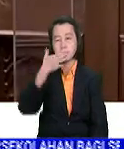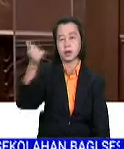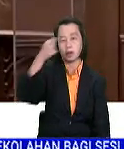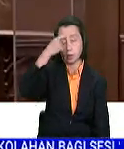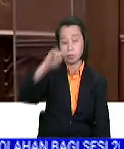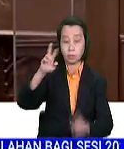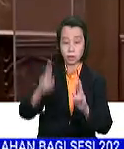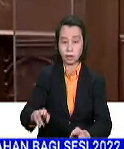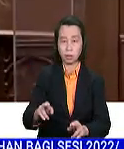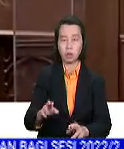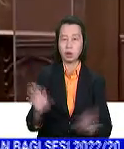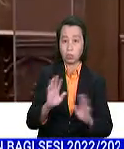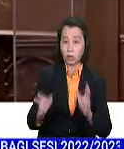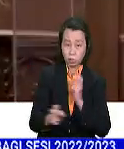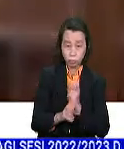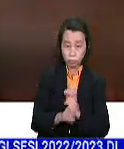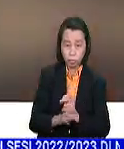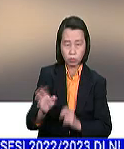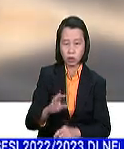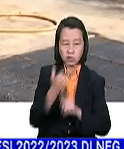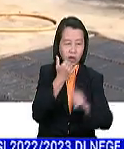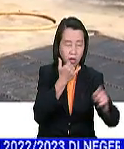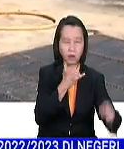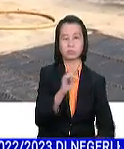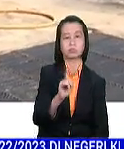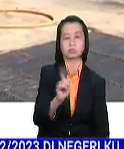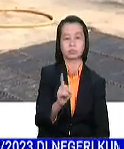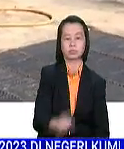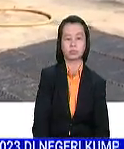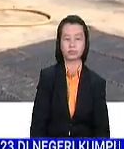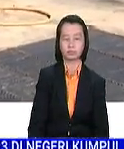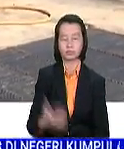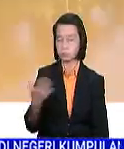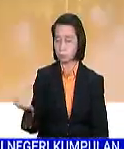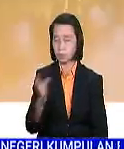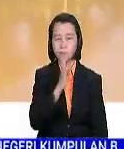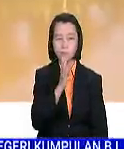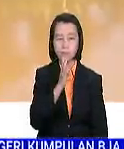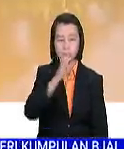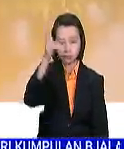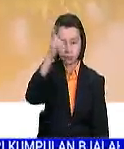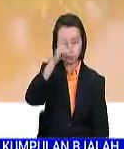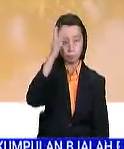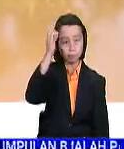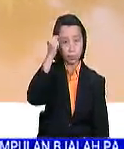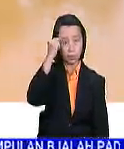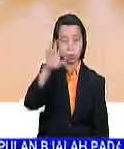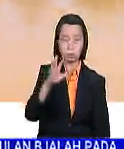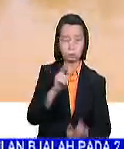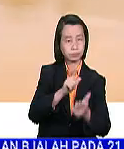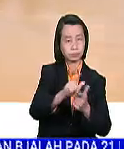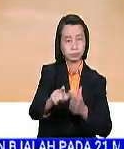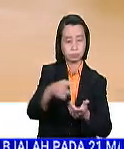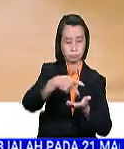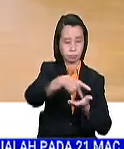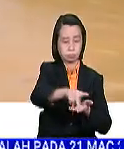rakyat. Bukan nak susahkan dan bukan nak cari salah. Beliau berkata Kerajaan Persekutuan telah meluluskan